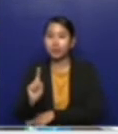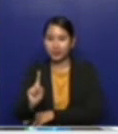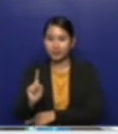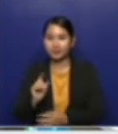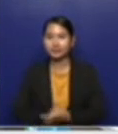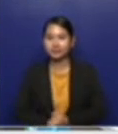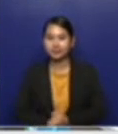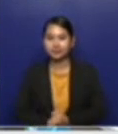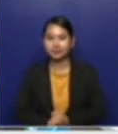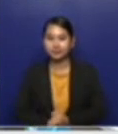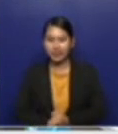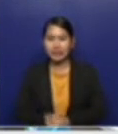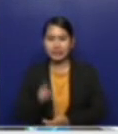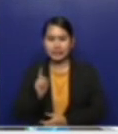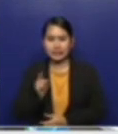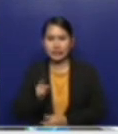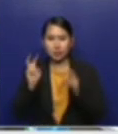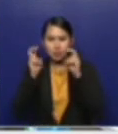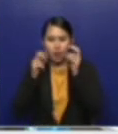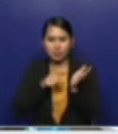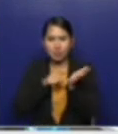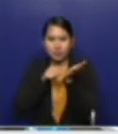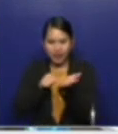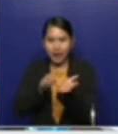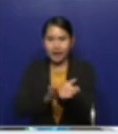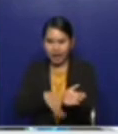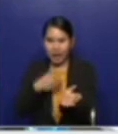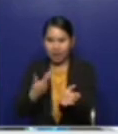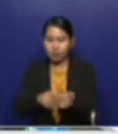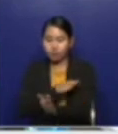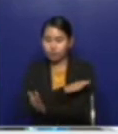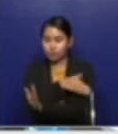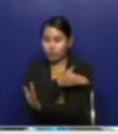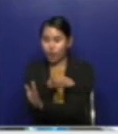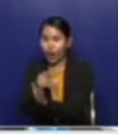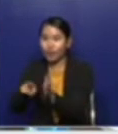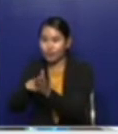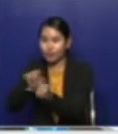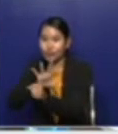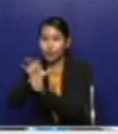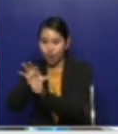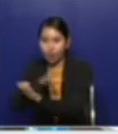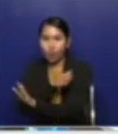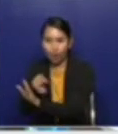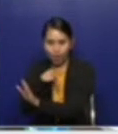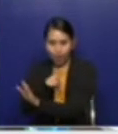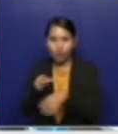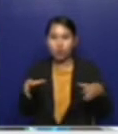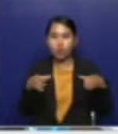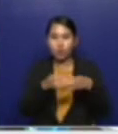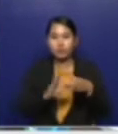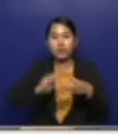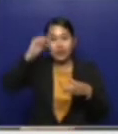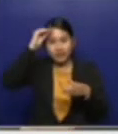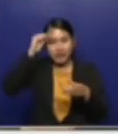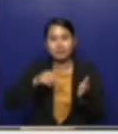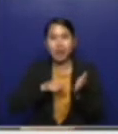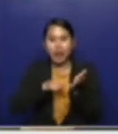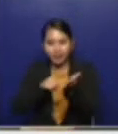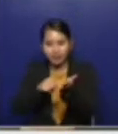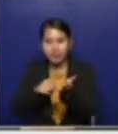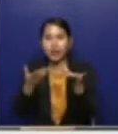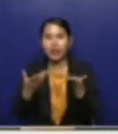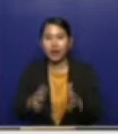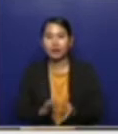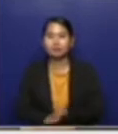ตตินี้นี่ยื่นไว้เมื่อนานแล้วล่ะก่อนโควิดตอนนั้นก็นักศึกษามารอบแรกก็เลยยื่นพอโควิดมา